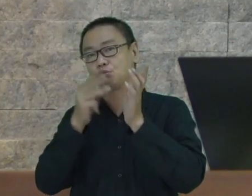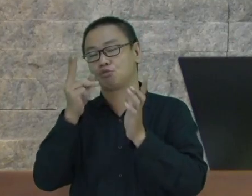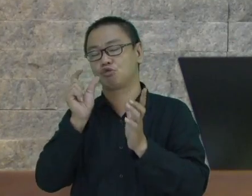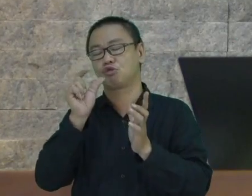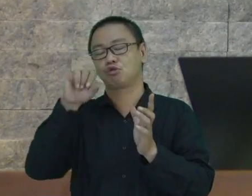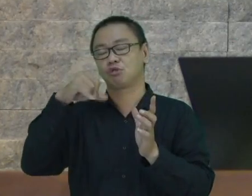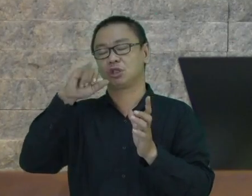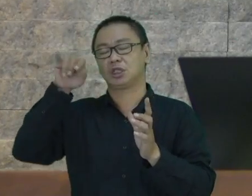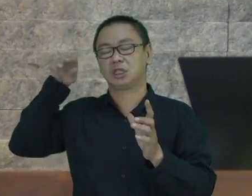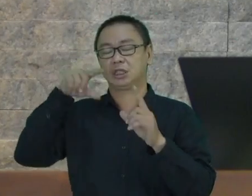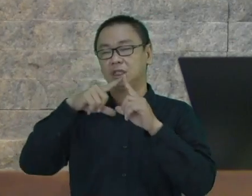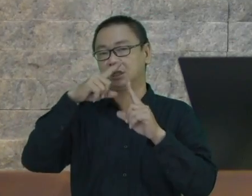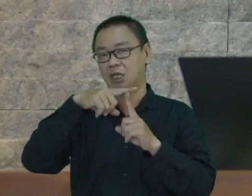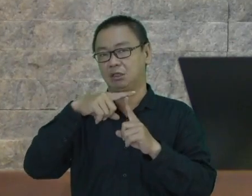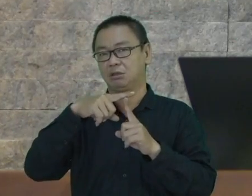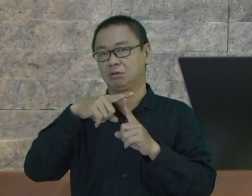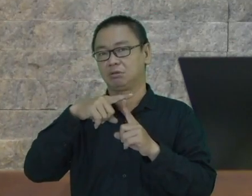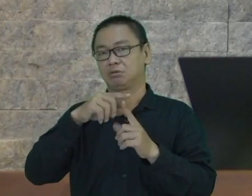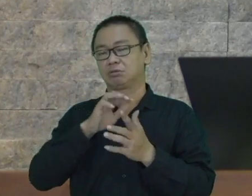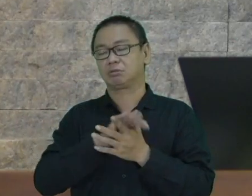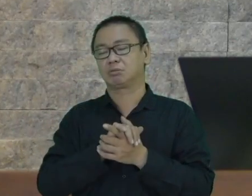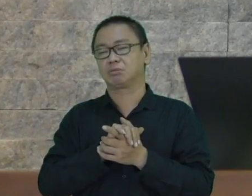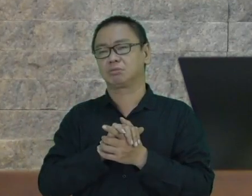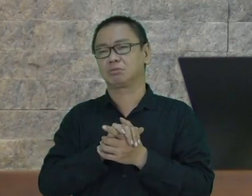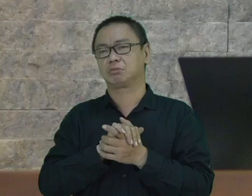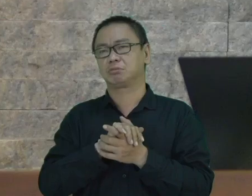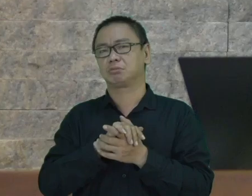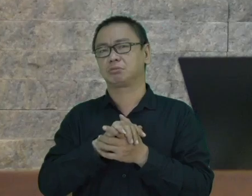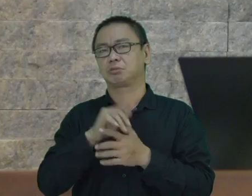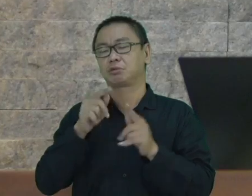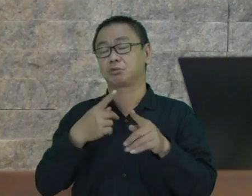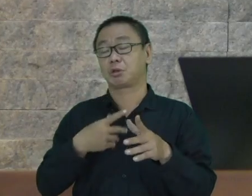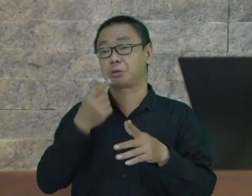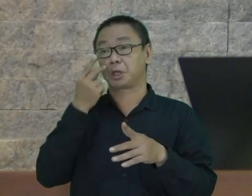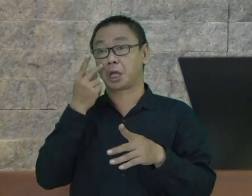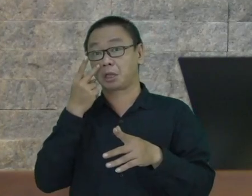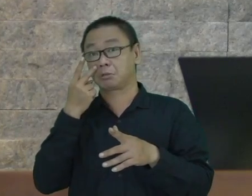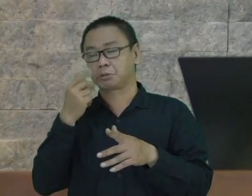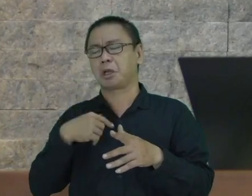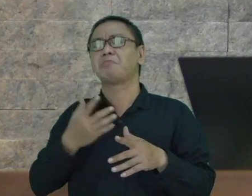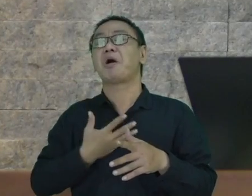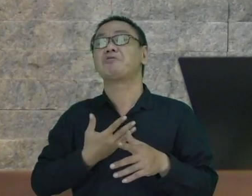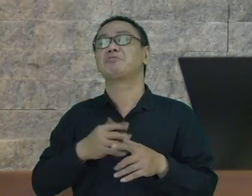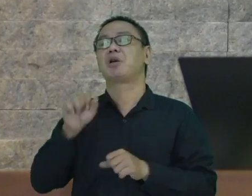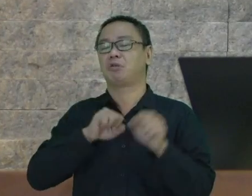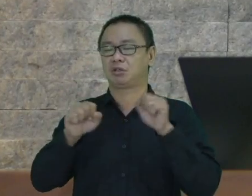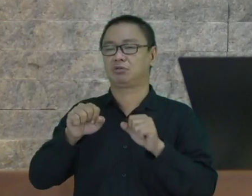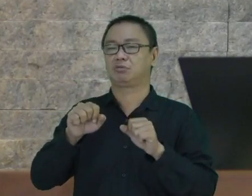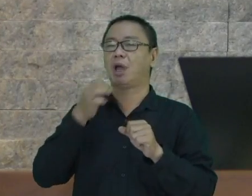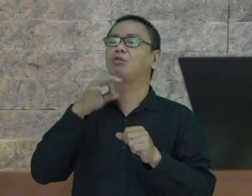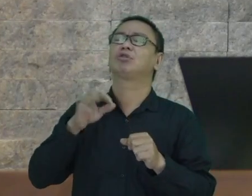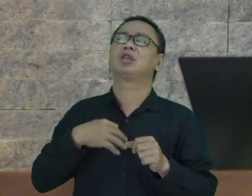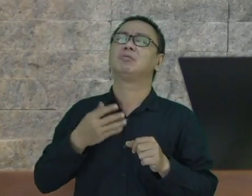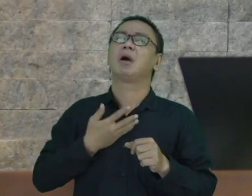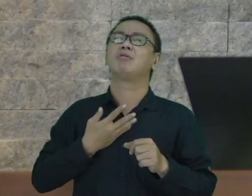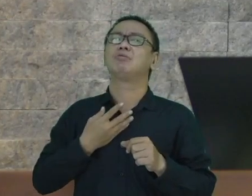Kalau kita sudah merasakan itu, baru kita katakan saya mau melakukan itu. Baru saya mau bersaksi. Saudara,